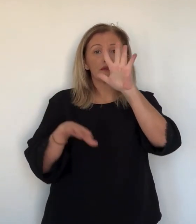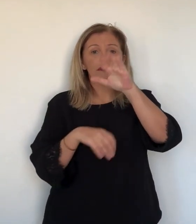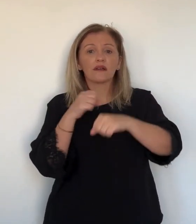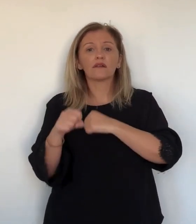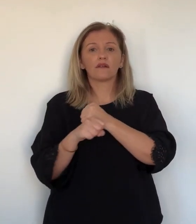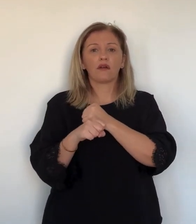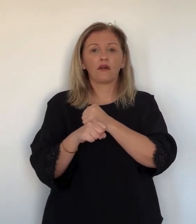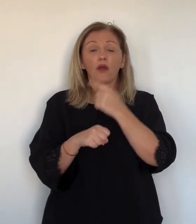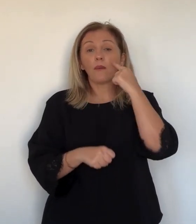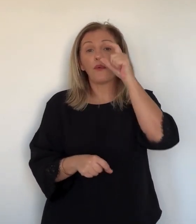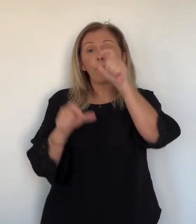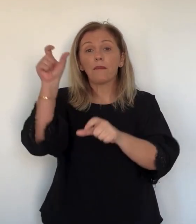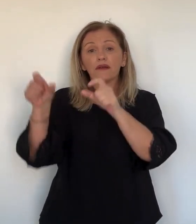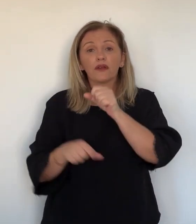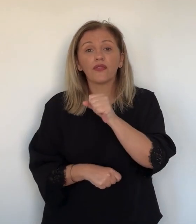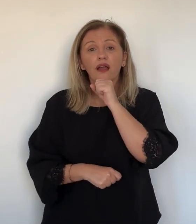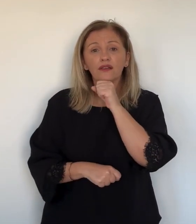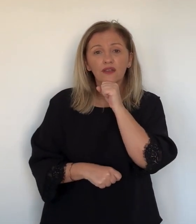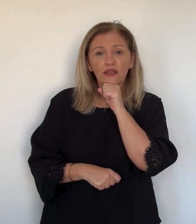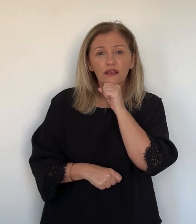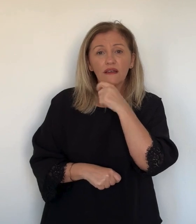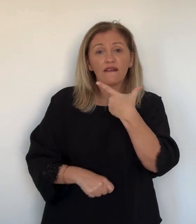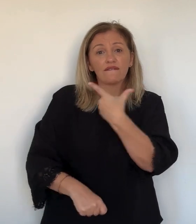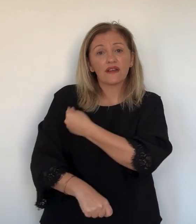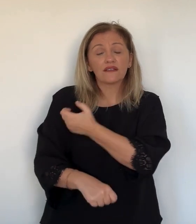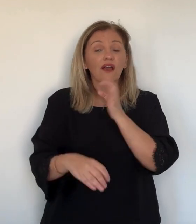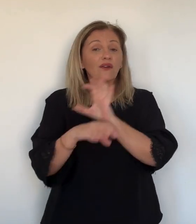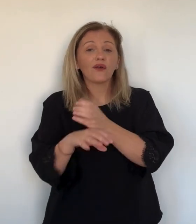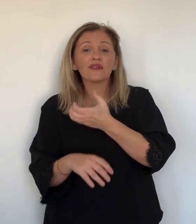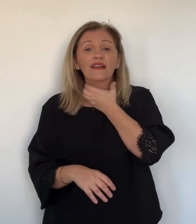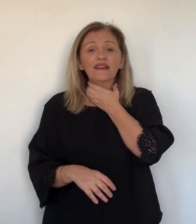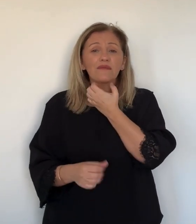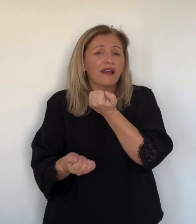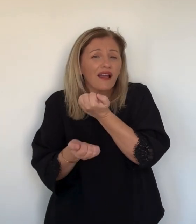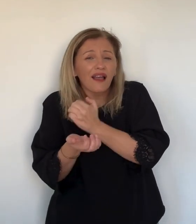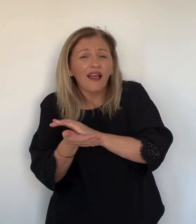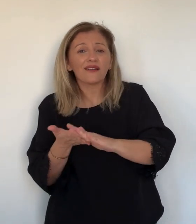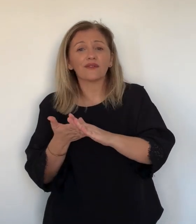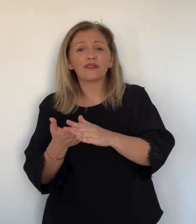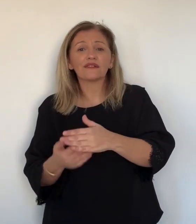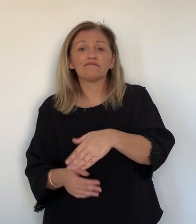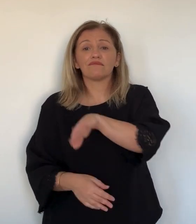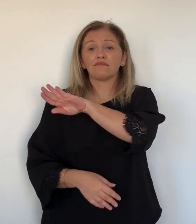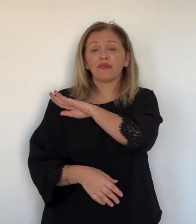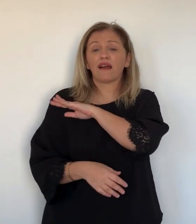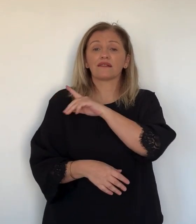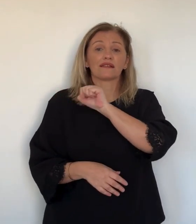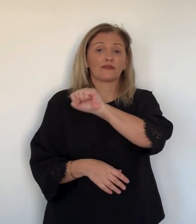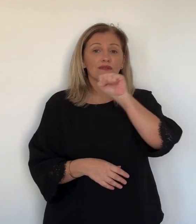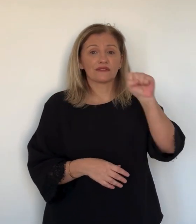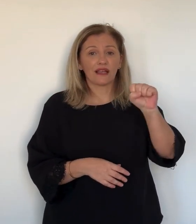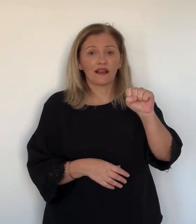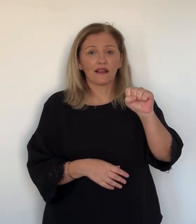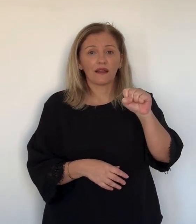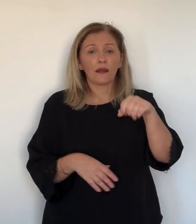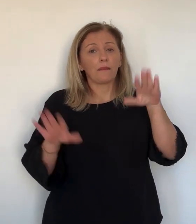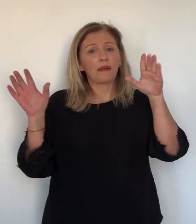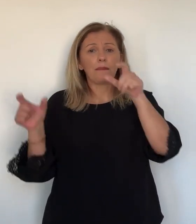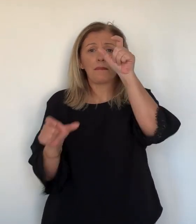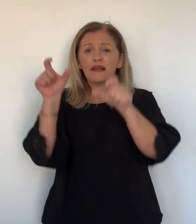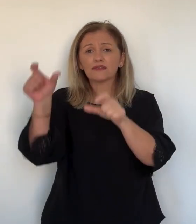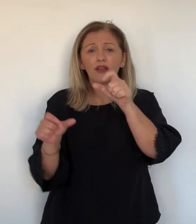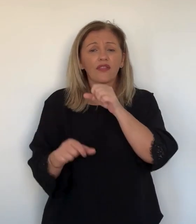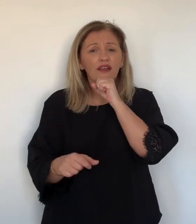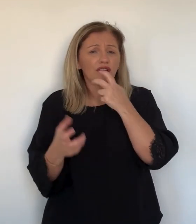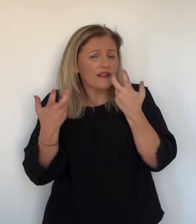Pour elles, la vaccination contre la grippe est recommandée et remboursée par la sécurité sociale. Mais tout le monde ne veut pas en profiter. Non,